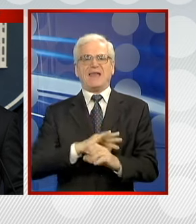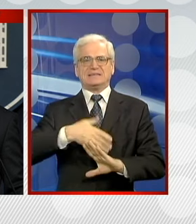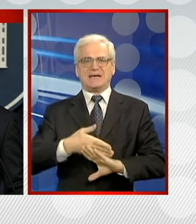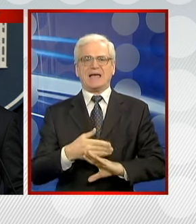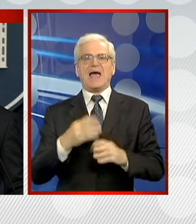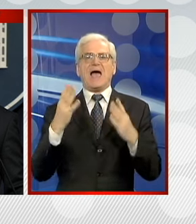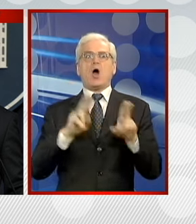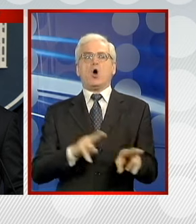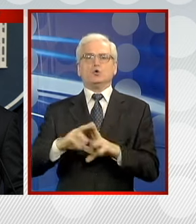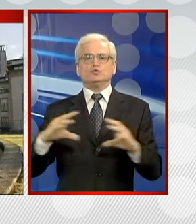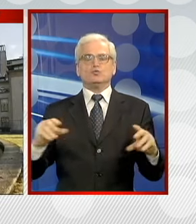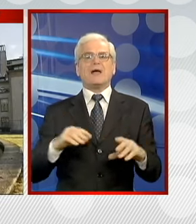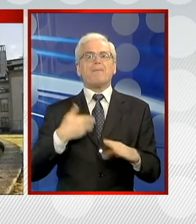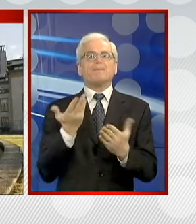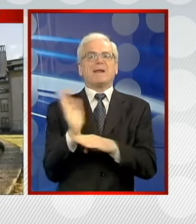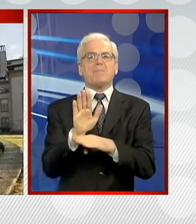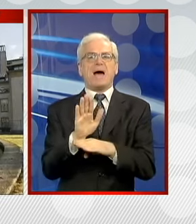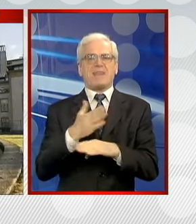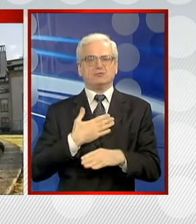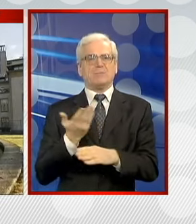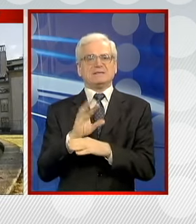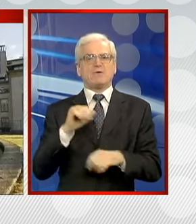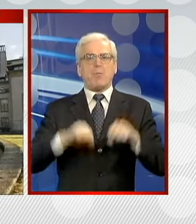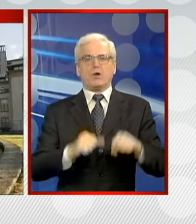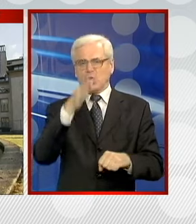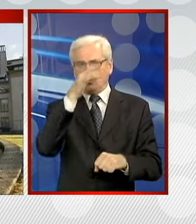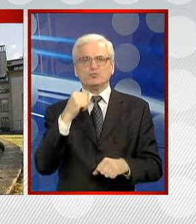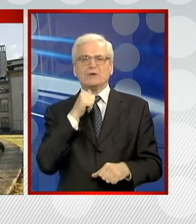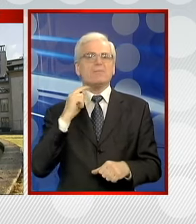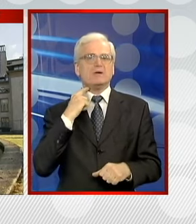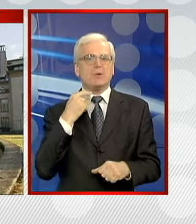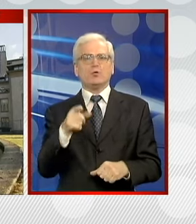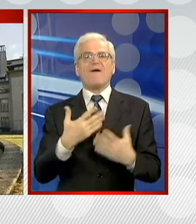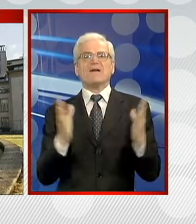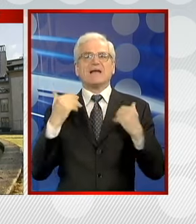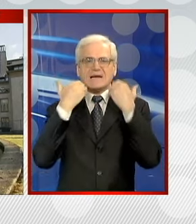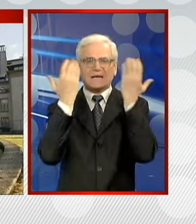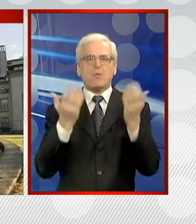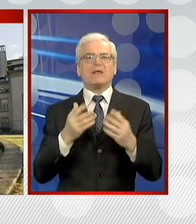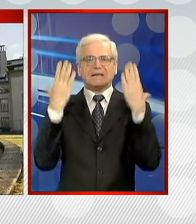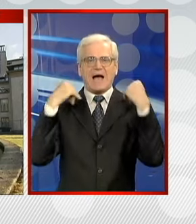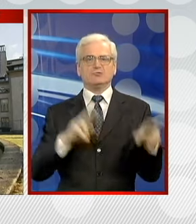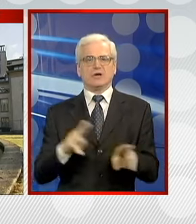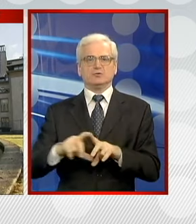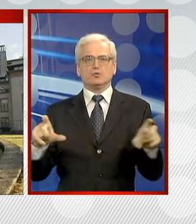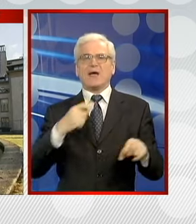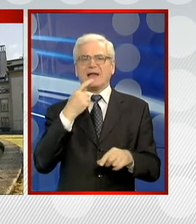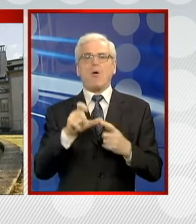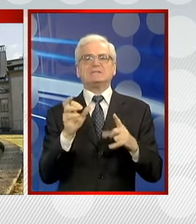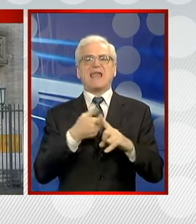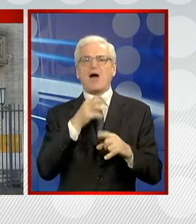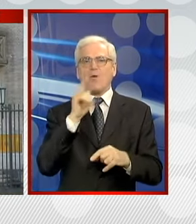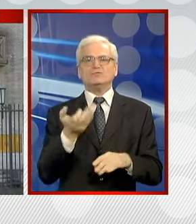se prema predstavniku Srbije ponašao bahato i osiono i to je još jedna velika sramota za Haški sud, rekao je Selaković